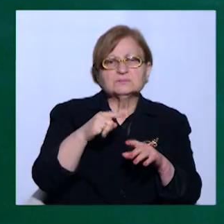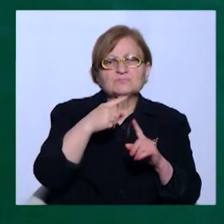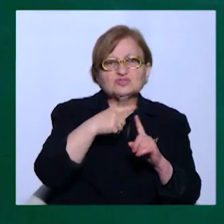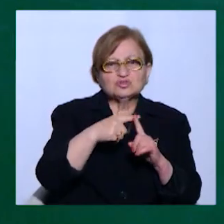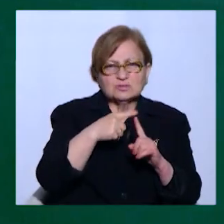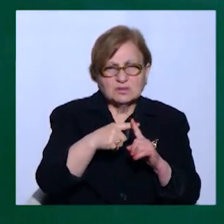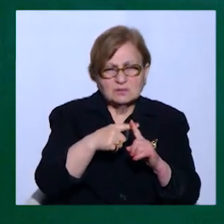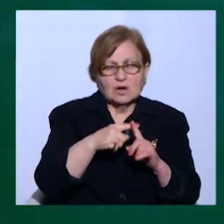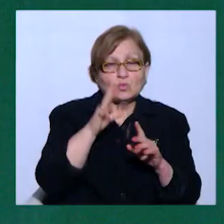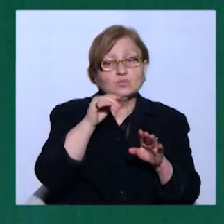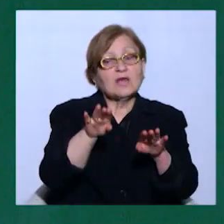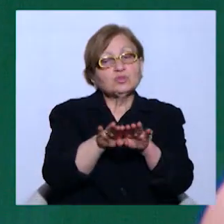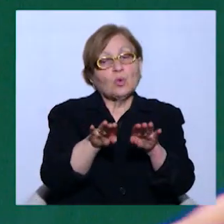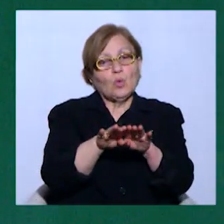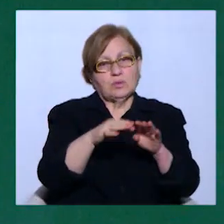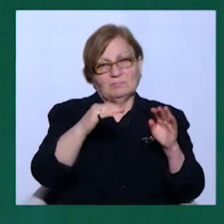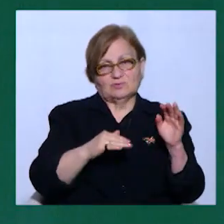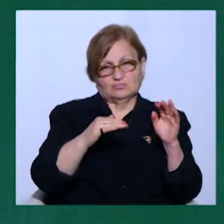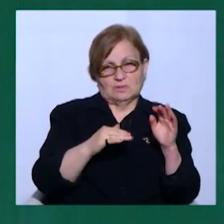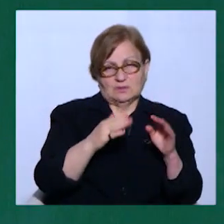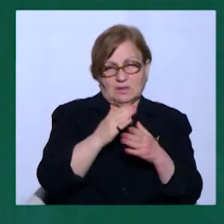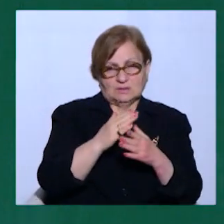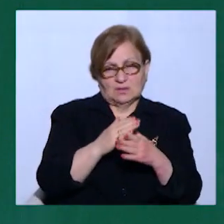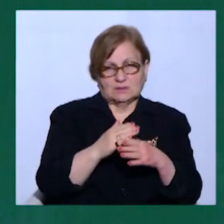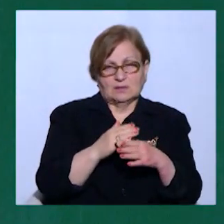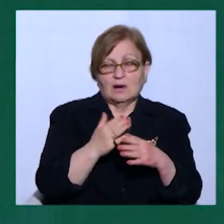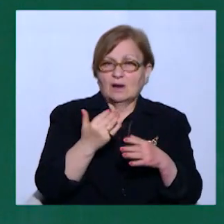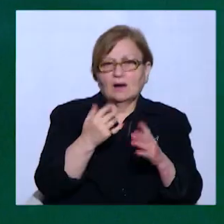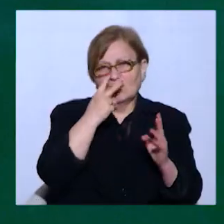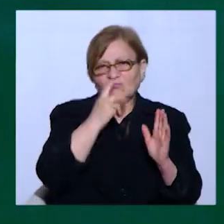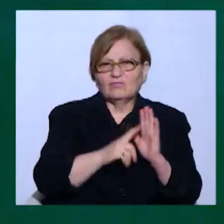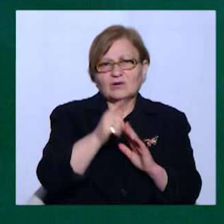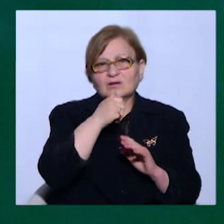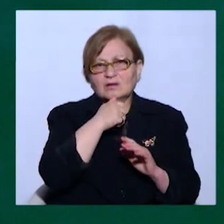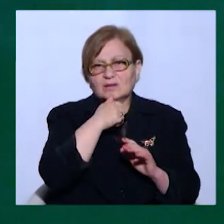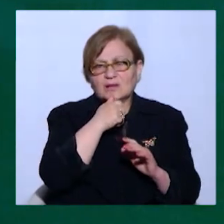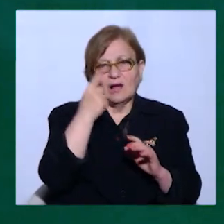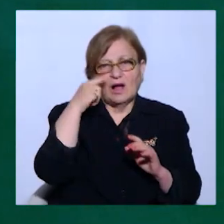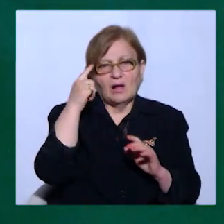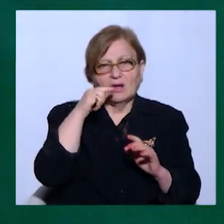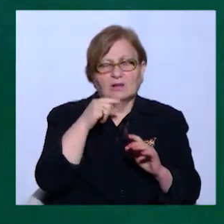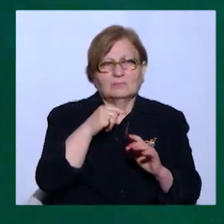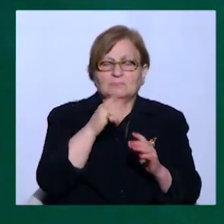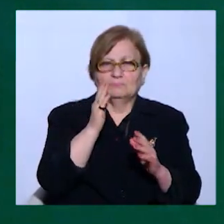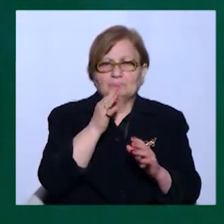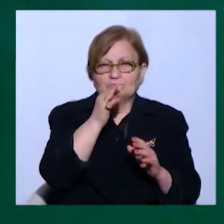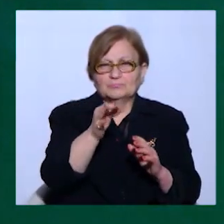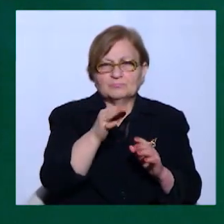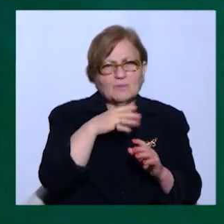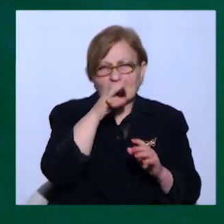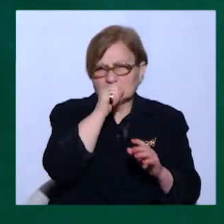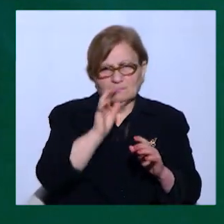არიან ტოლმნიშნელიანი. მოდი აბა ავიღოთ ესეთი ამოცანა და პირდაპირ გეტყვით, მე არაფერს